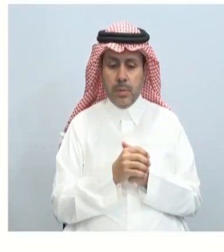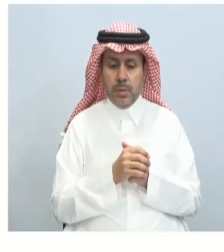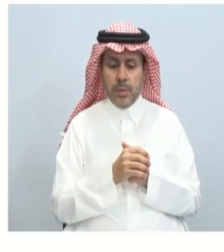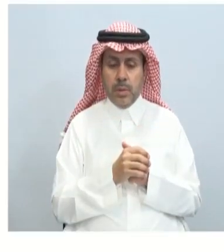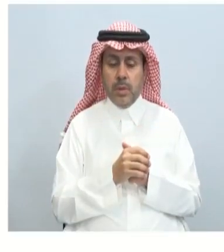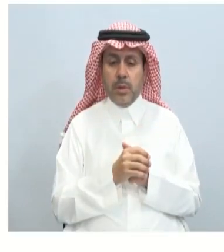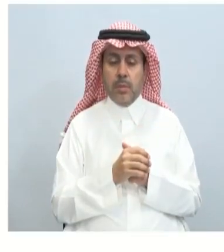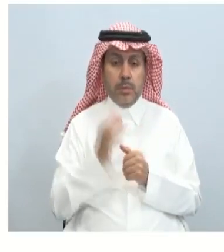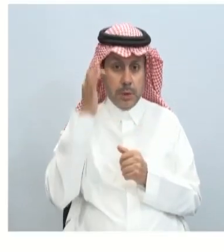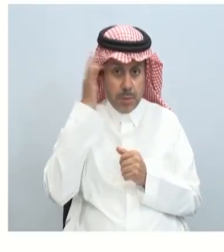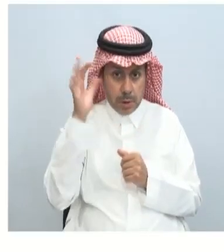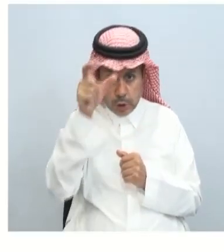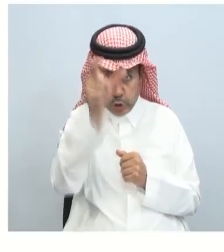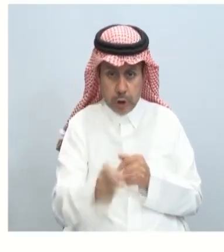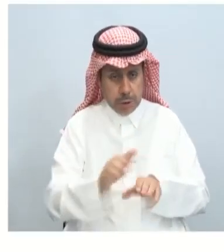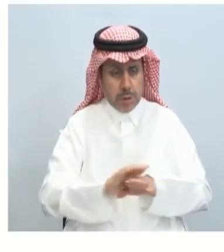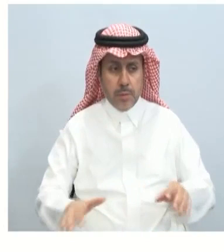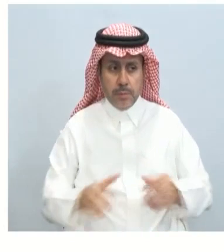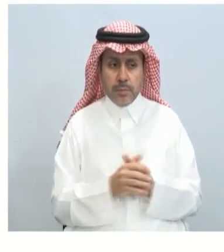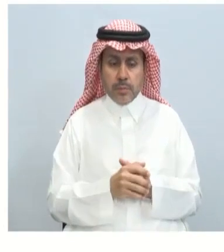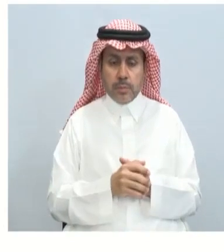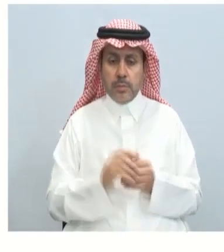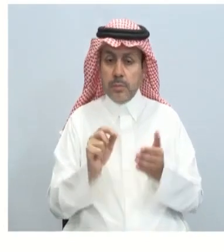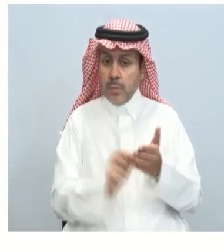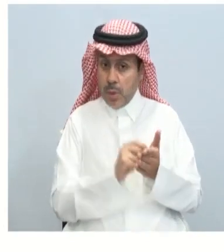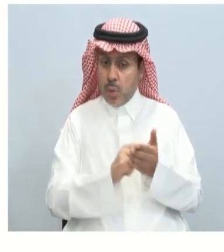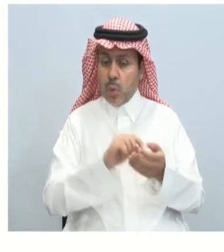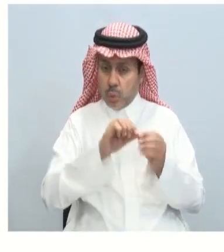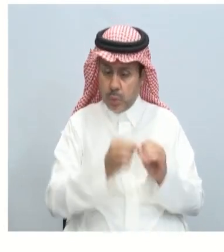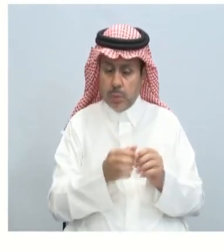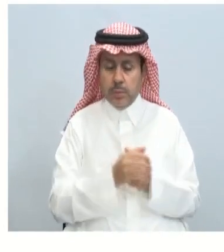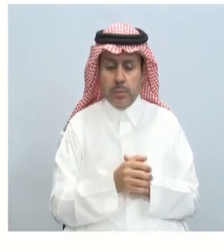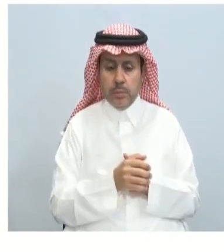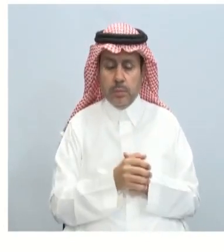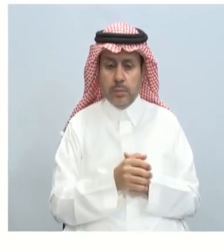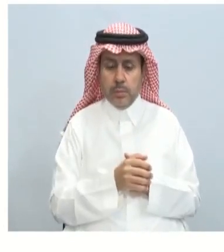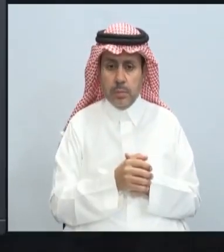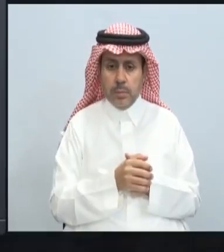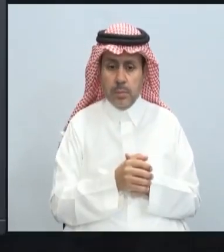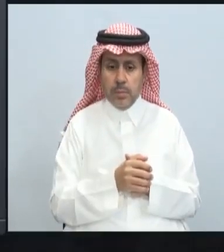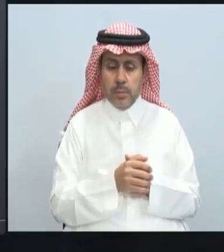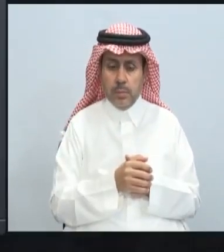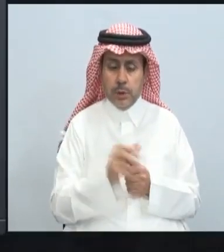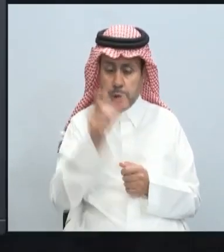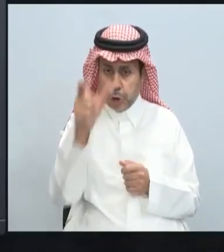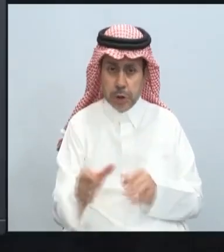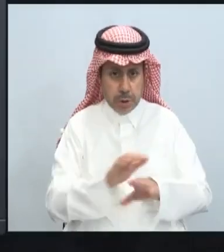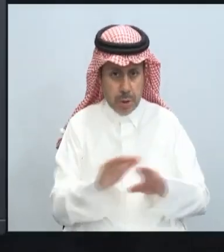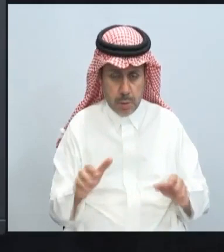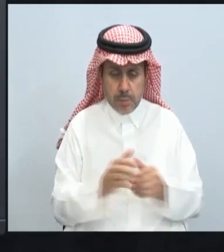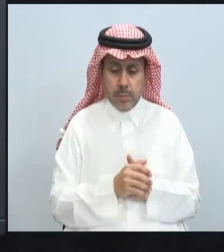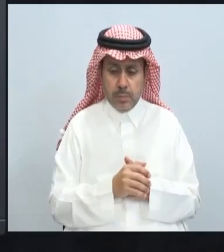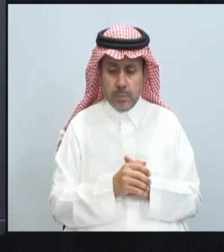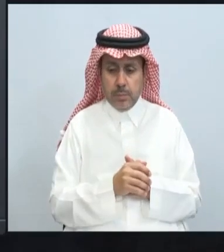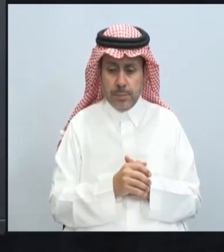باعتبارها شخصا عاديا هناك العقود التي تبرمها الدوله باعتبارها شخص عاديا بينها